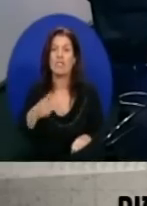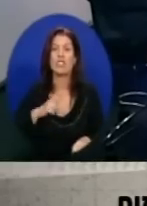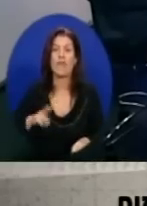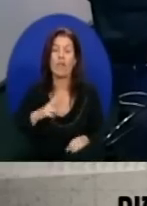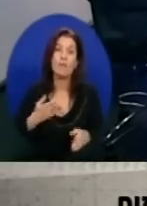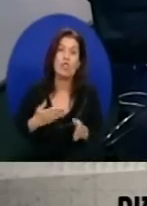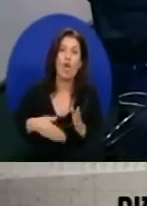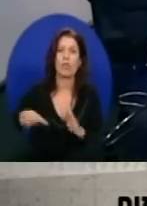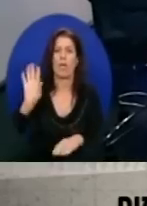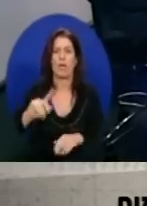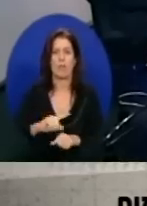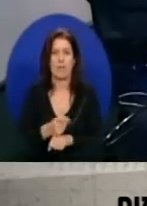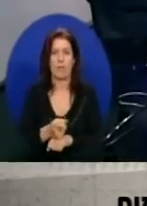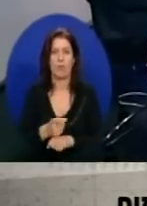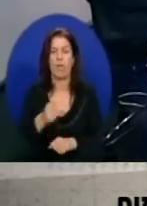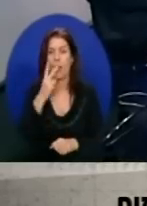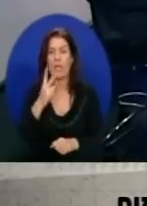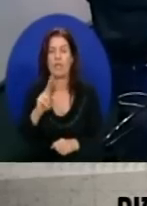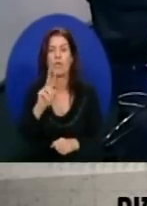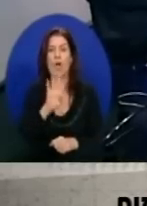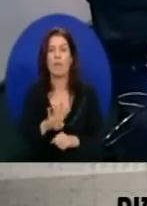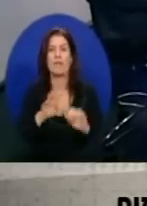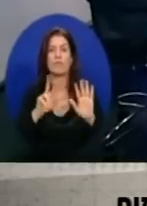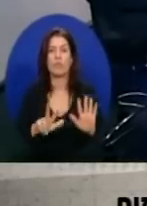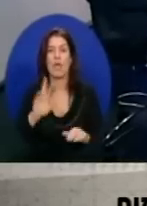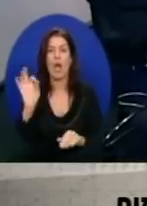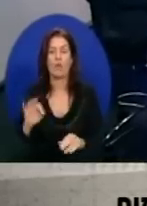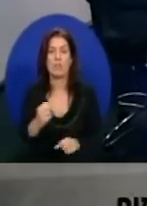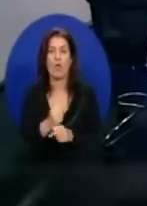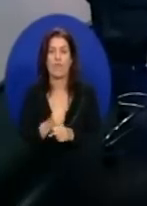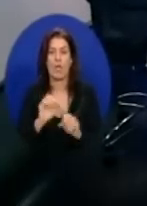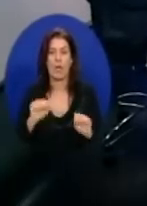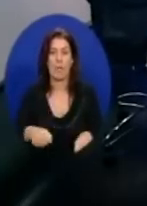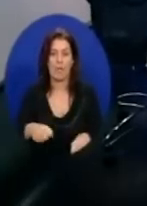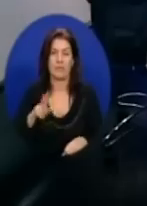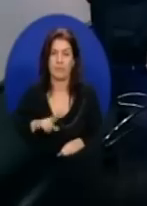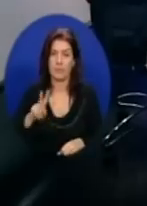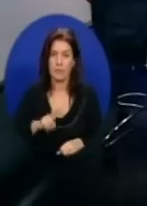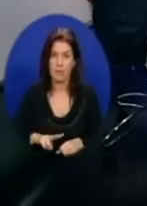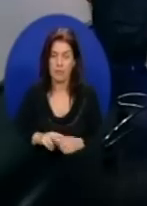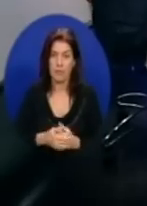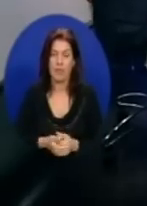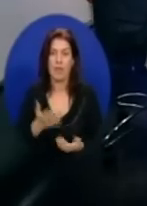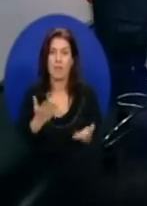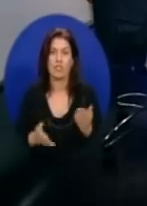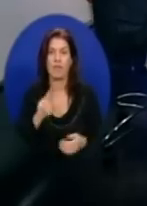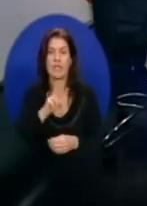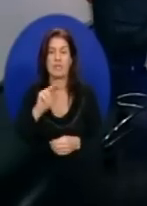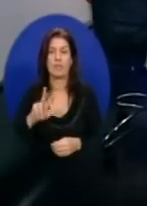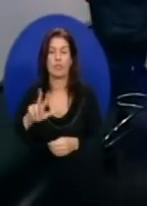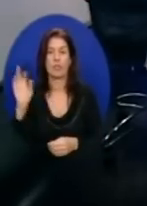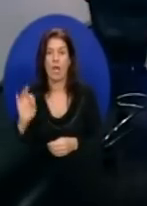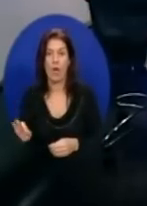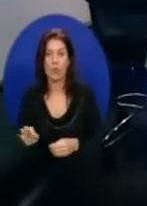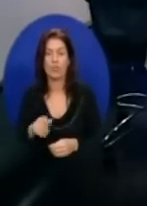יותר מהתאמרות. מצאנו ש-48% מעובדי קבלן, לעומת 23% של אנשים שהם לא עובדי